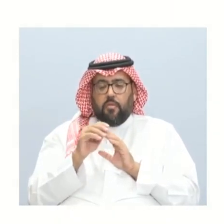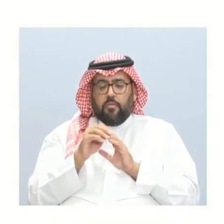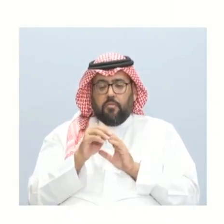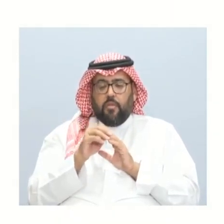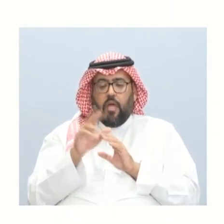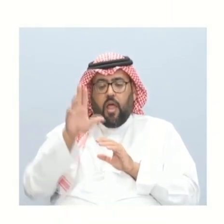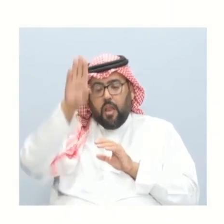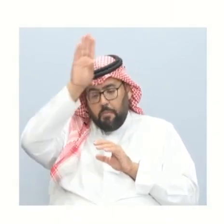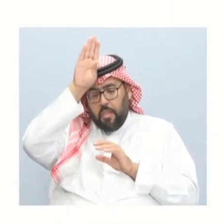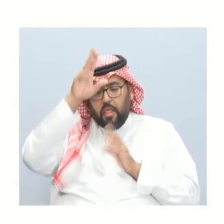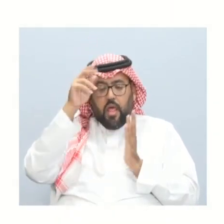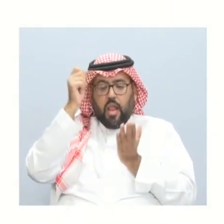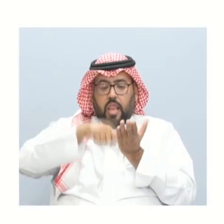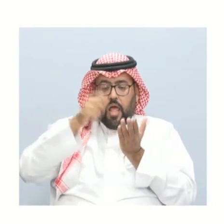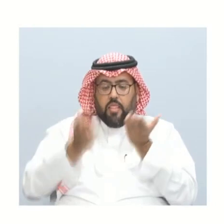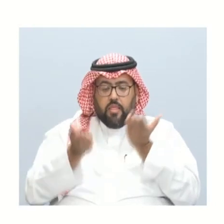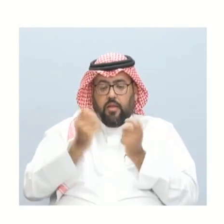الملك العادل